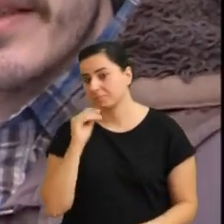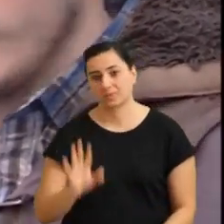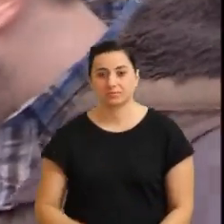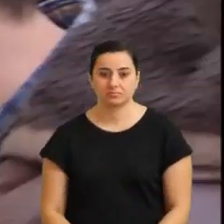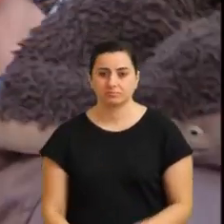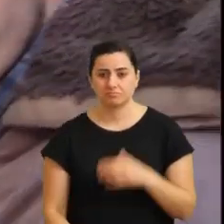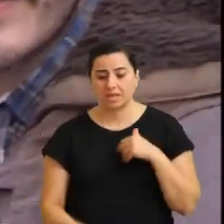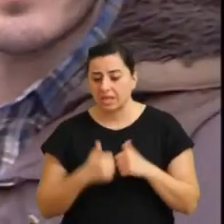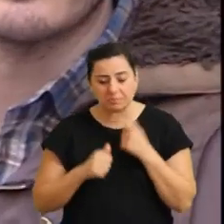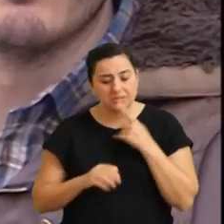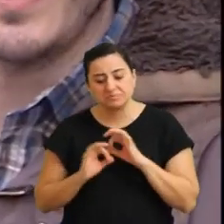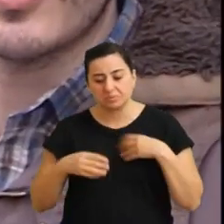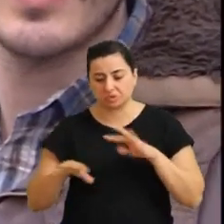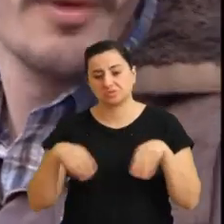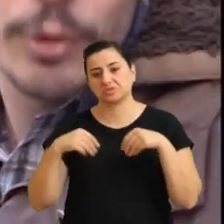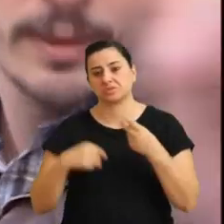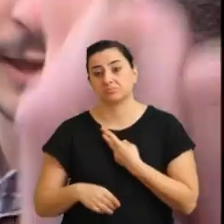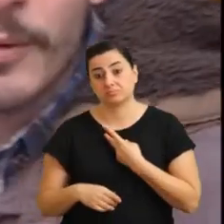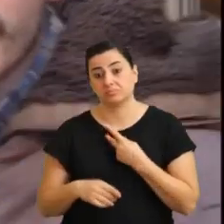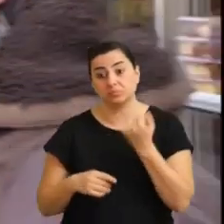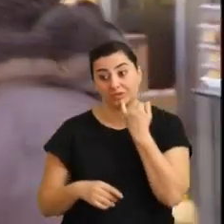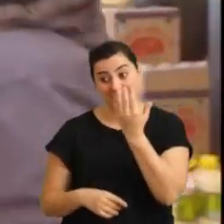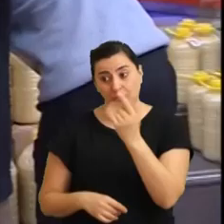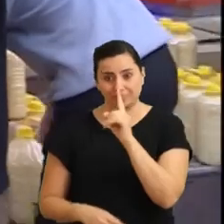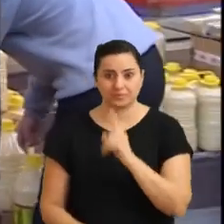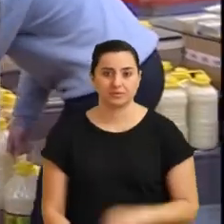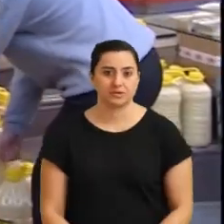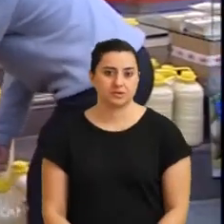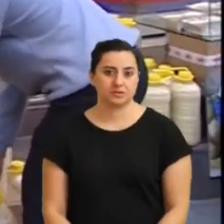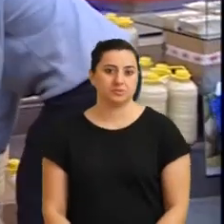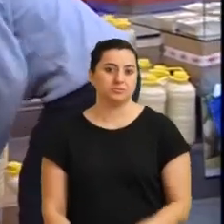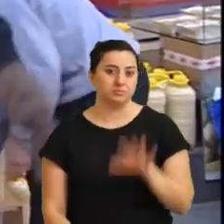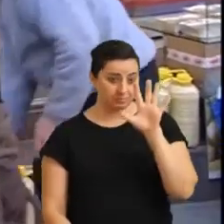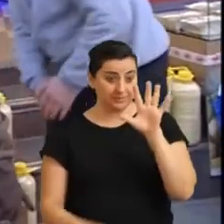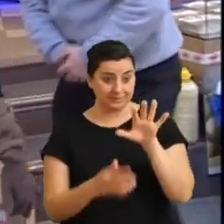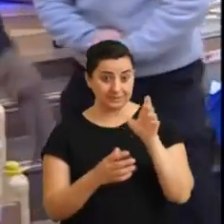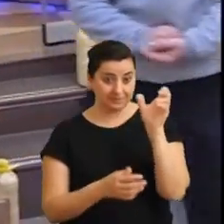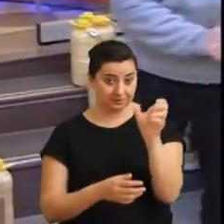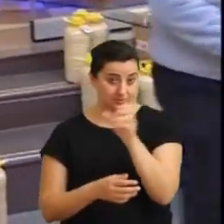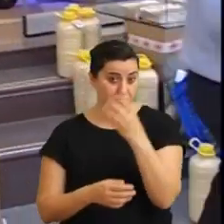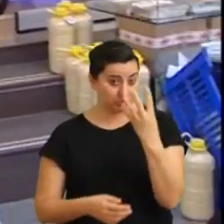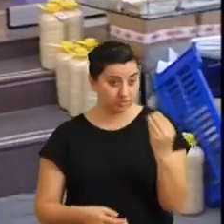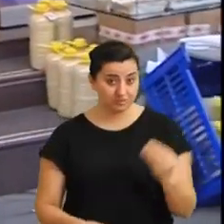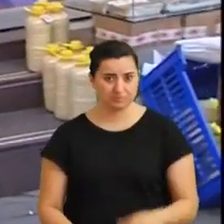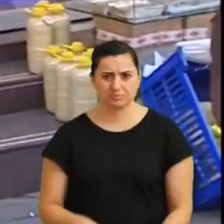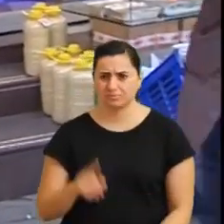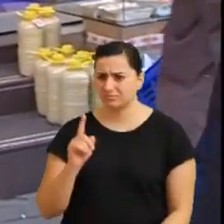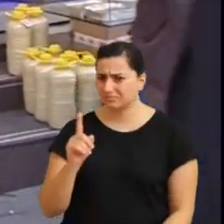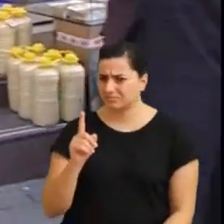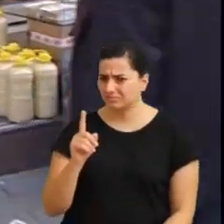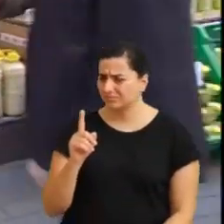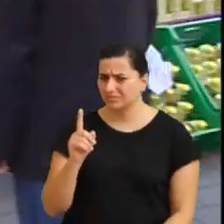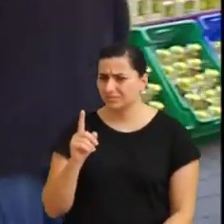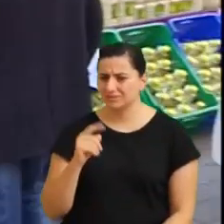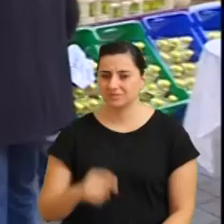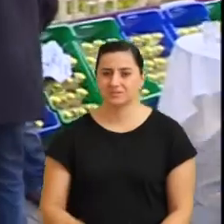lafını etmeden şurada bu kadar sattım gerçekten. Ama müşterim geliyor, bir dakika. 5 litre 4 tane. Buyurun güzel abi. Efendim efendim, bir dakika, ben öneriyi